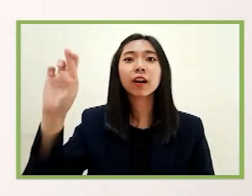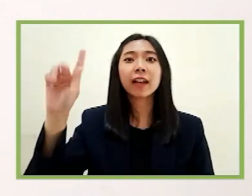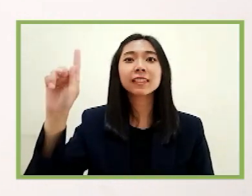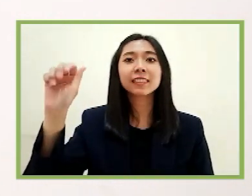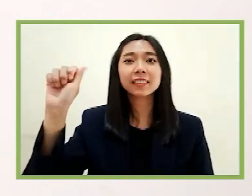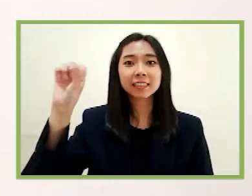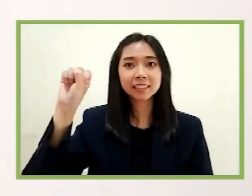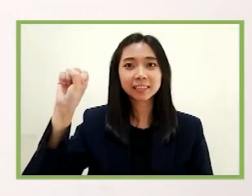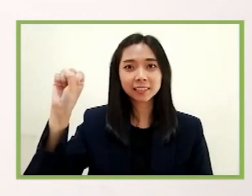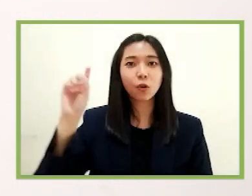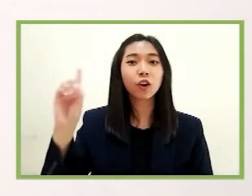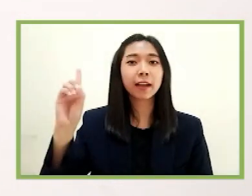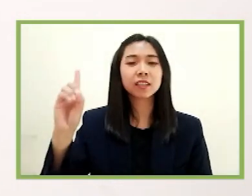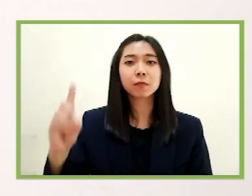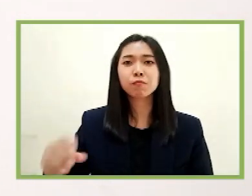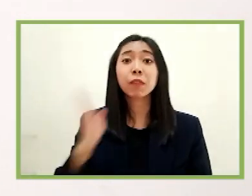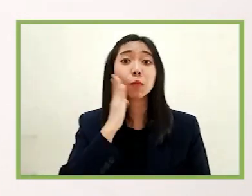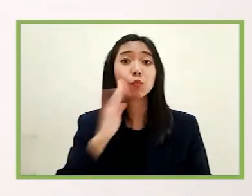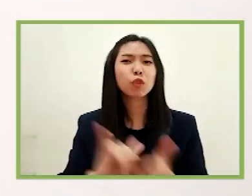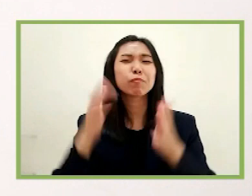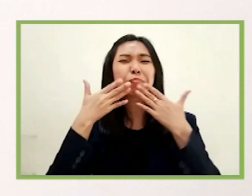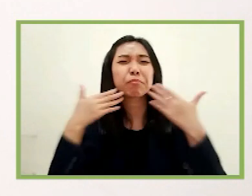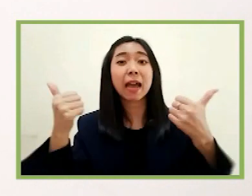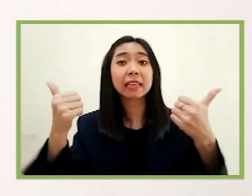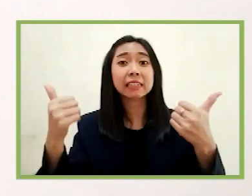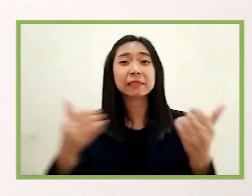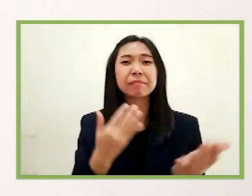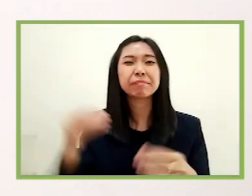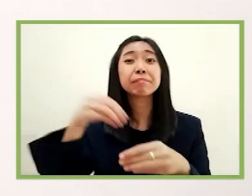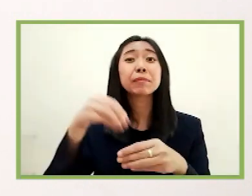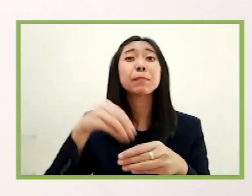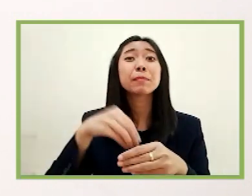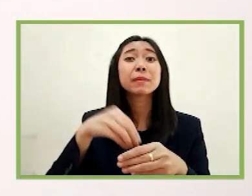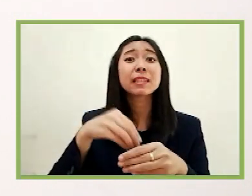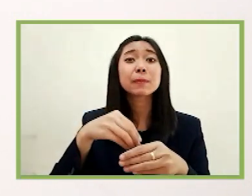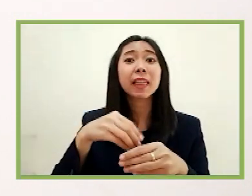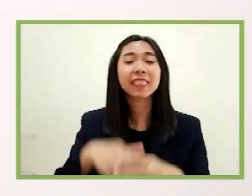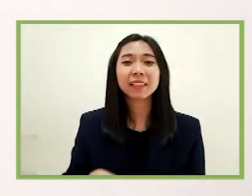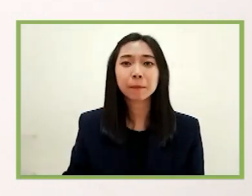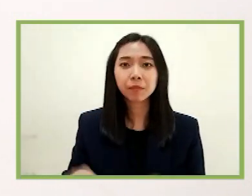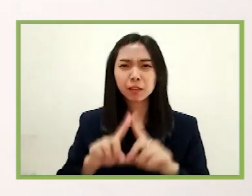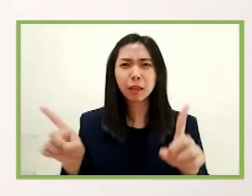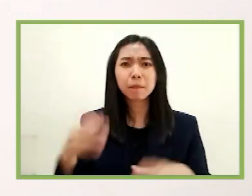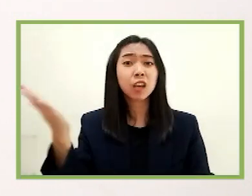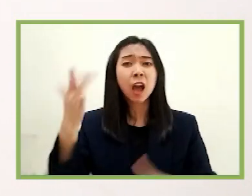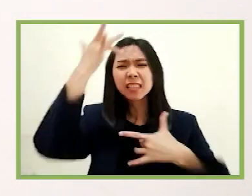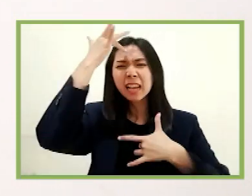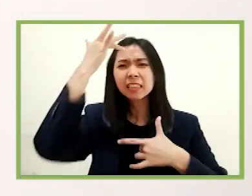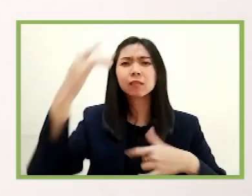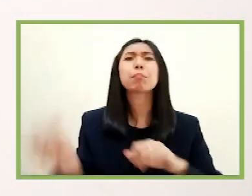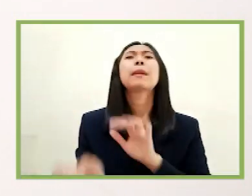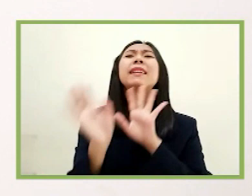perempuan itu banyak sekali berbuat baik dan memberi sedekah tetapi pada waktu itu Ia sakit lalu